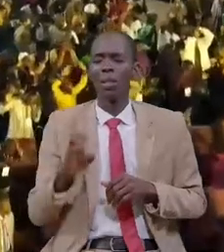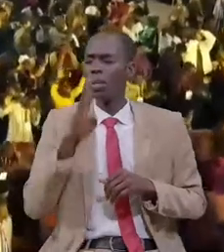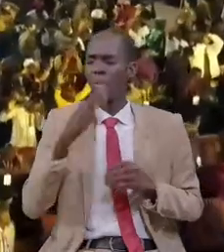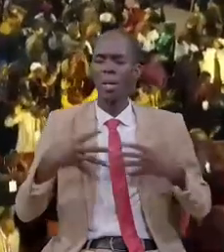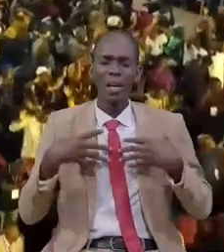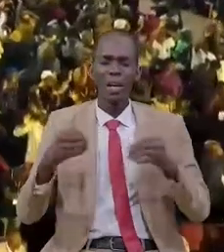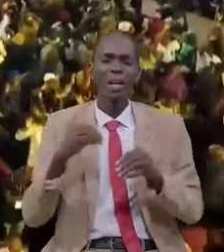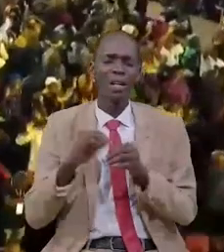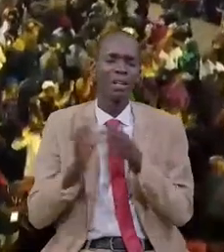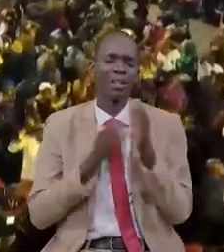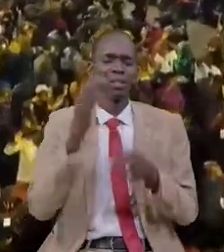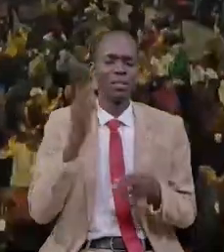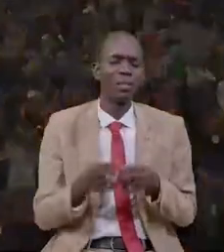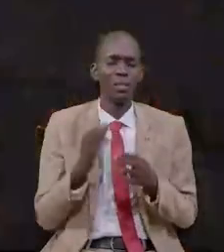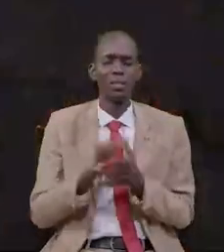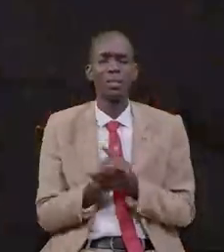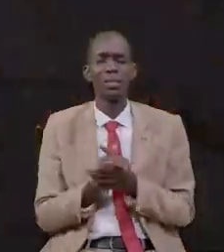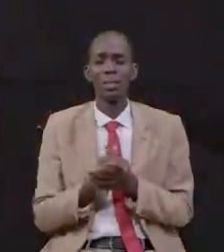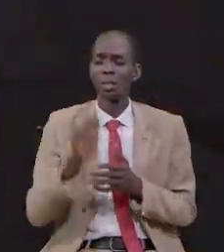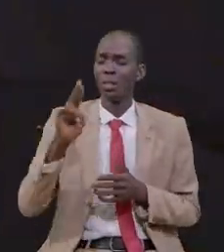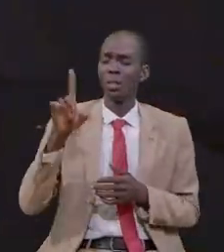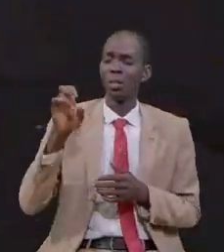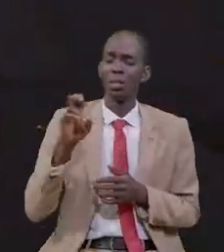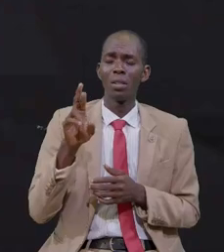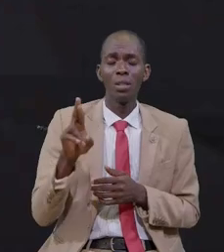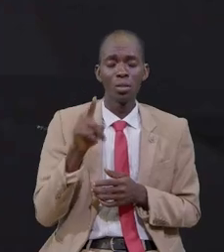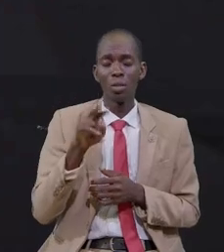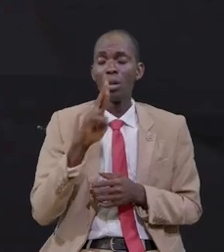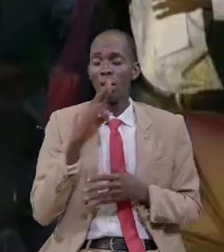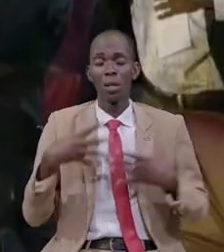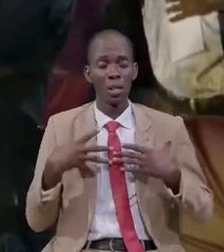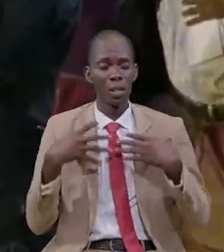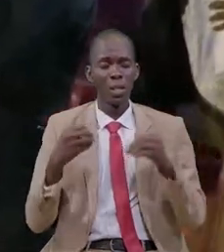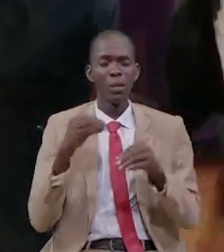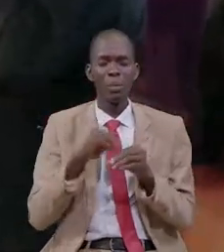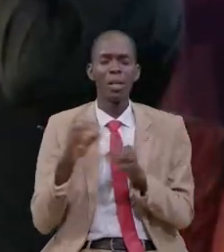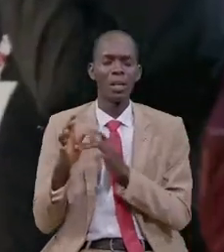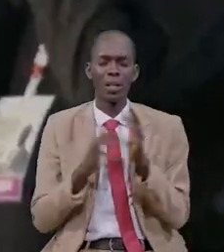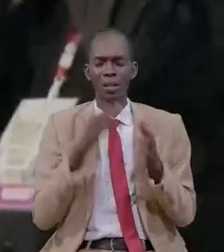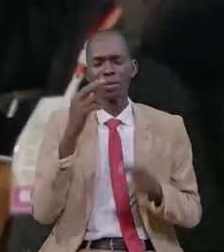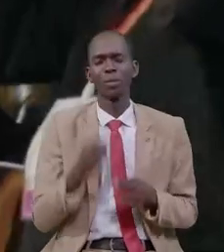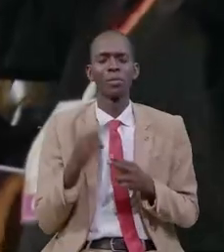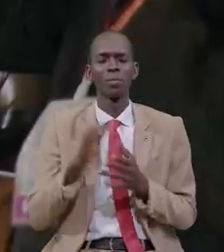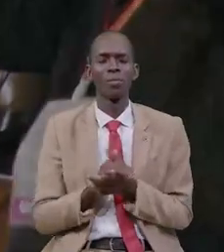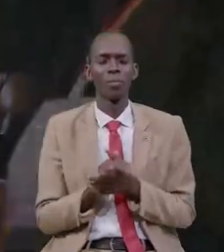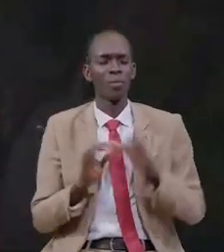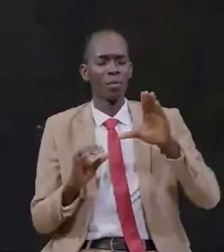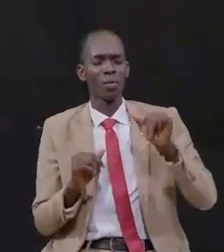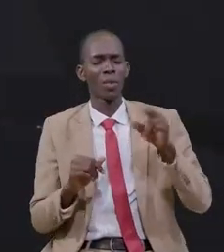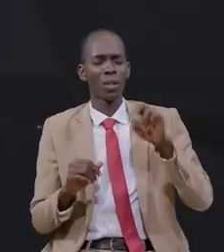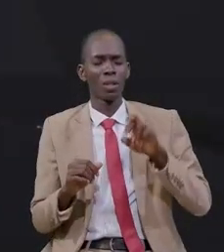de Jésus. Ulcère, tu es guéri au nom de Jésus.